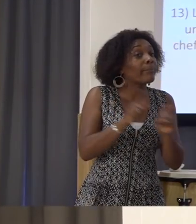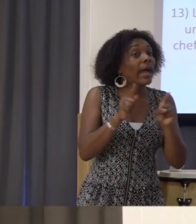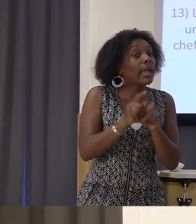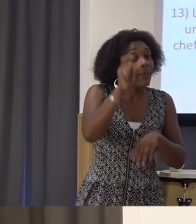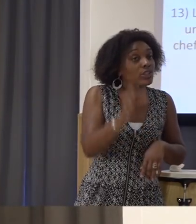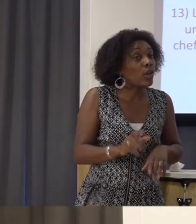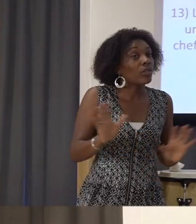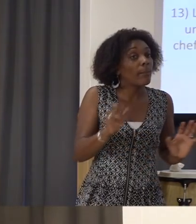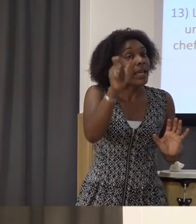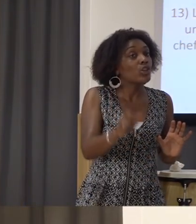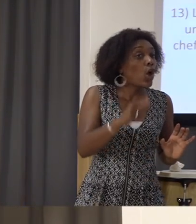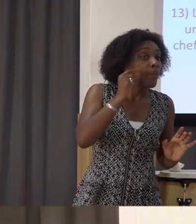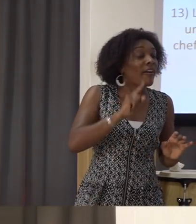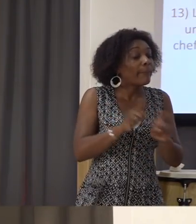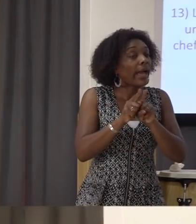personne.